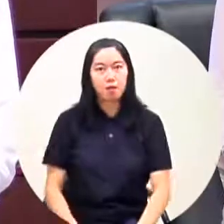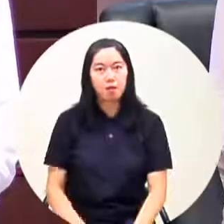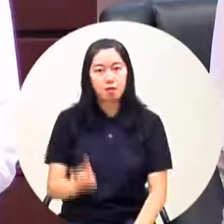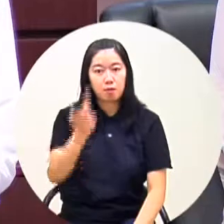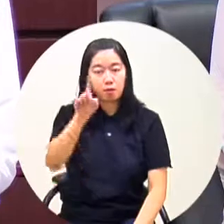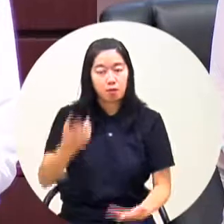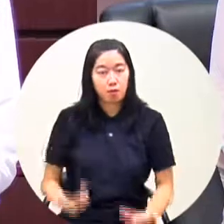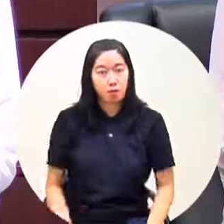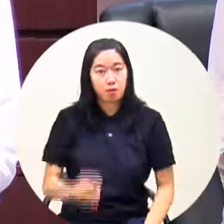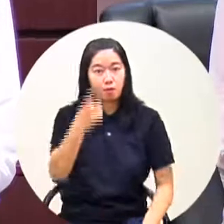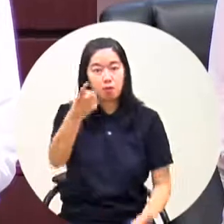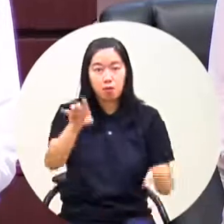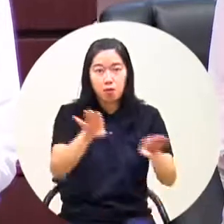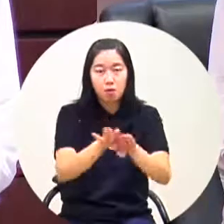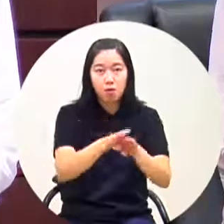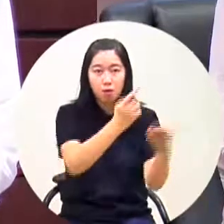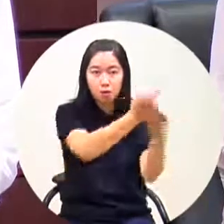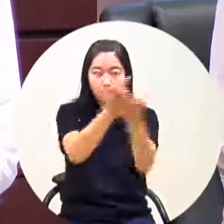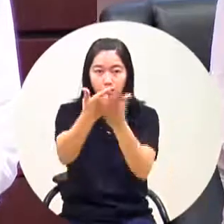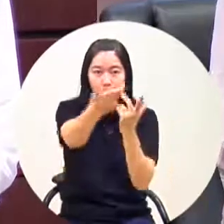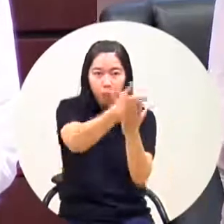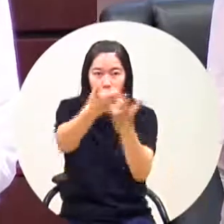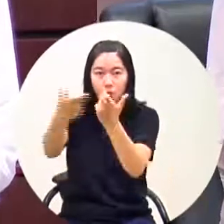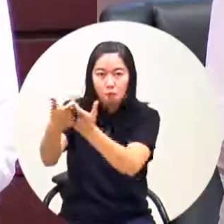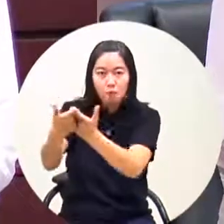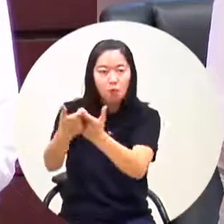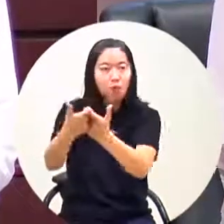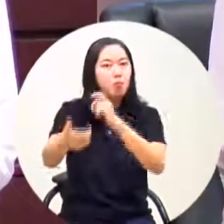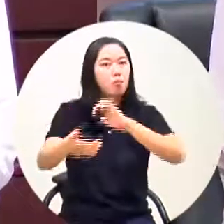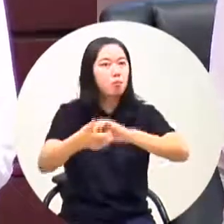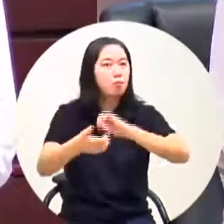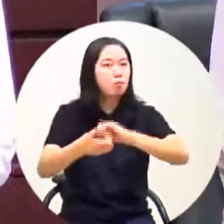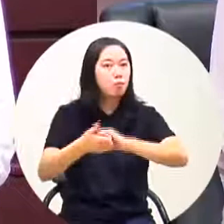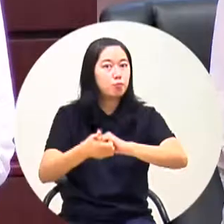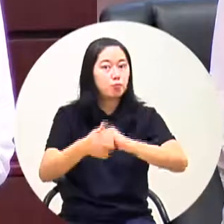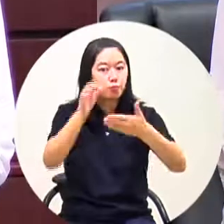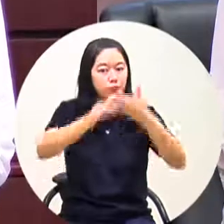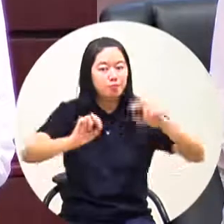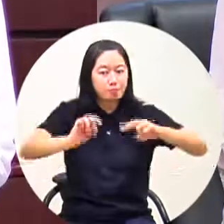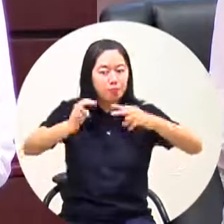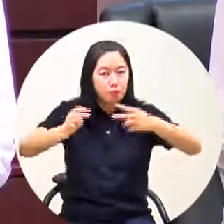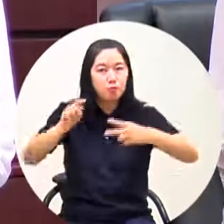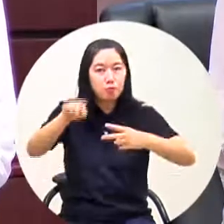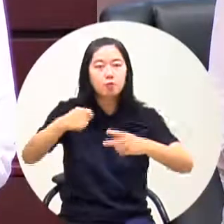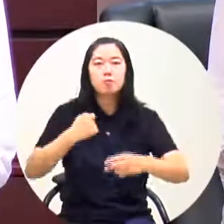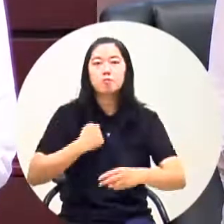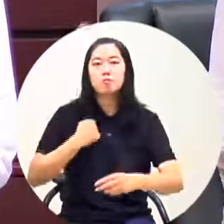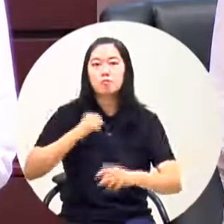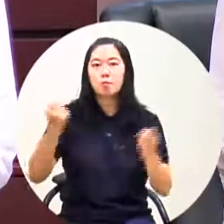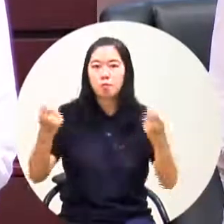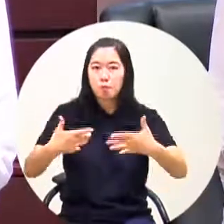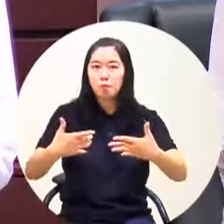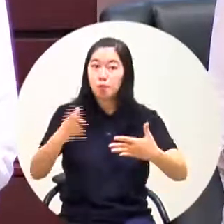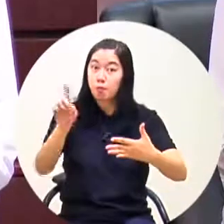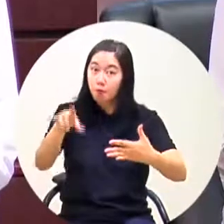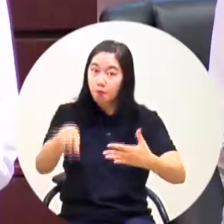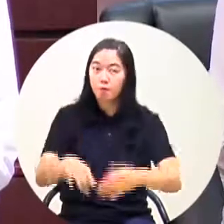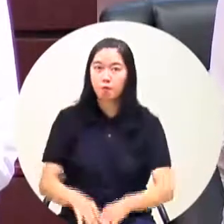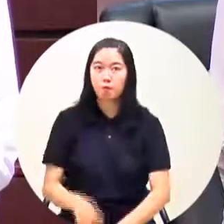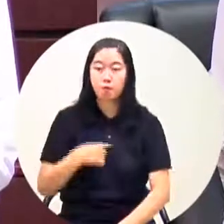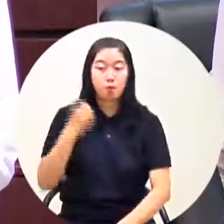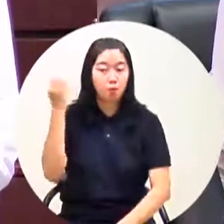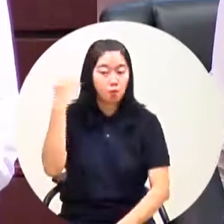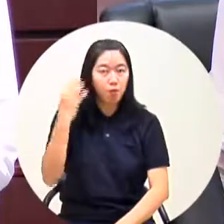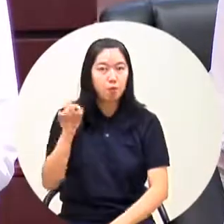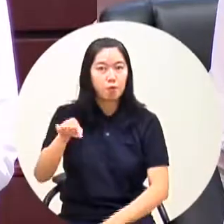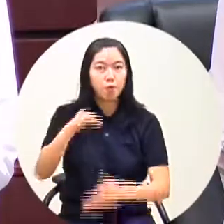每一个劳工的法律。修了以后才知道它的问题。刚刚张议员有提到，听说其实这个法